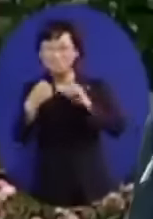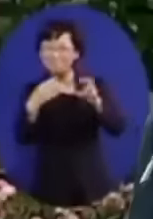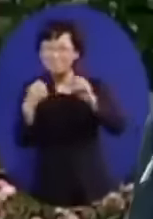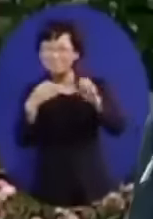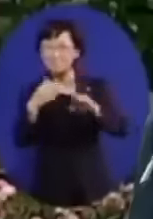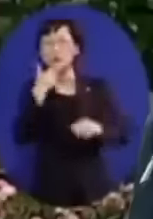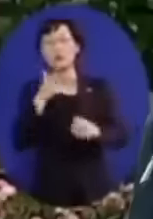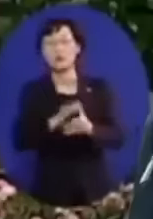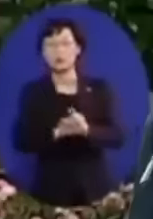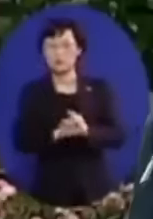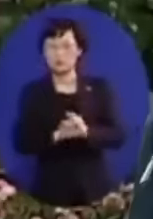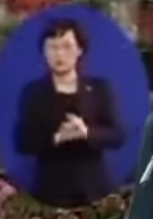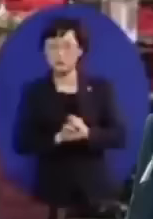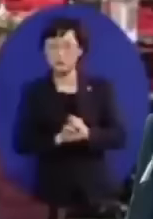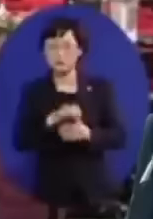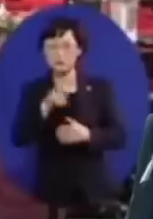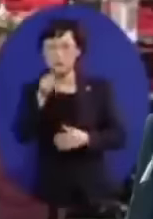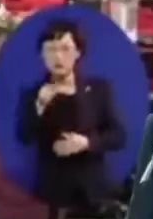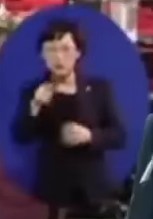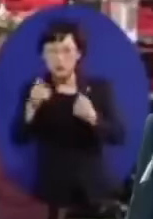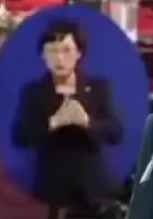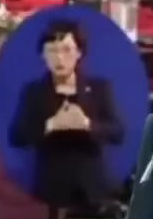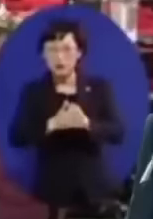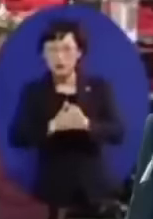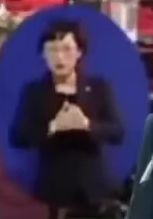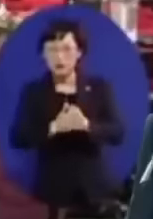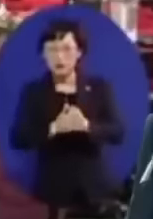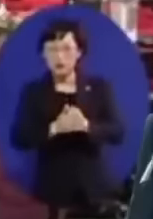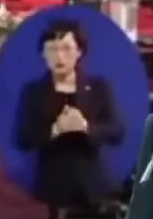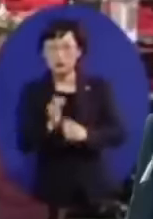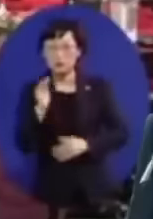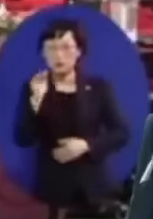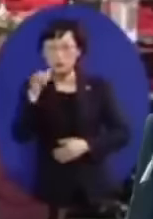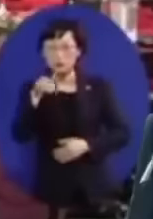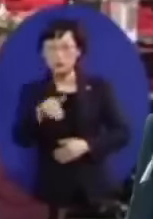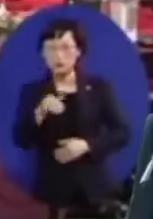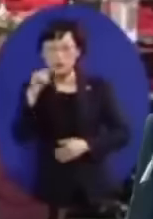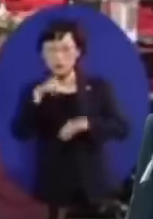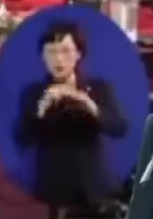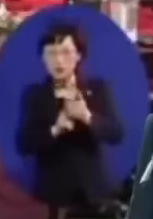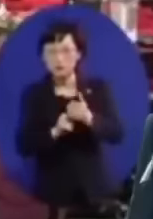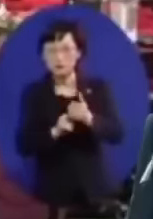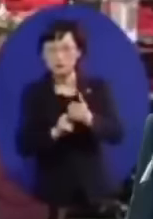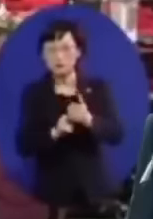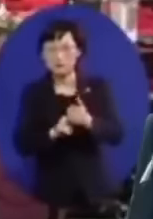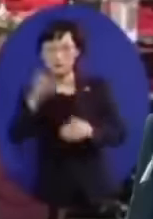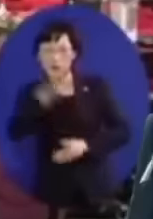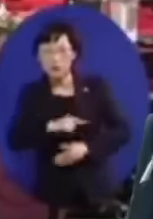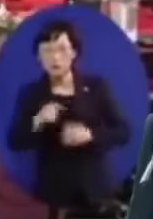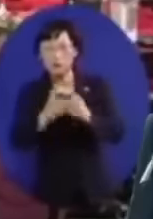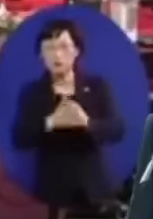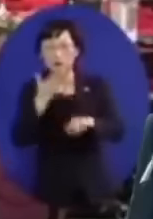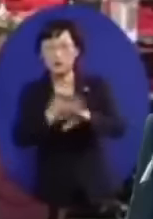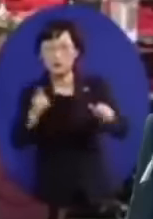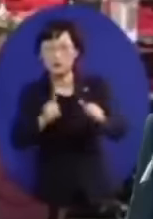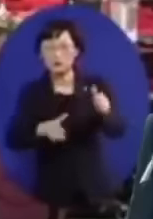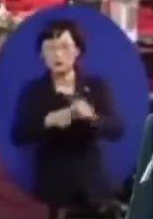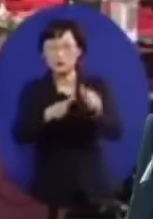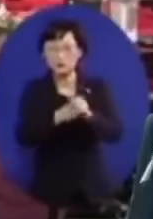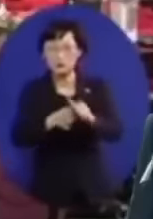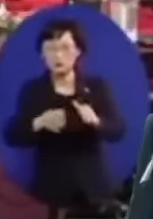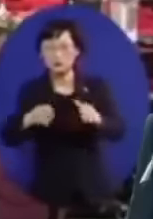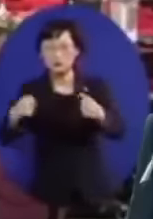못했다고 말한 것입니다. 그러다가 보니 점점 더 마음이 사납고 강팍해져서 다른 사람들에게 해를 끼치고 폭력을